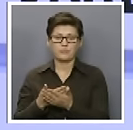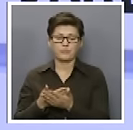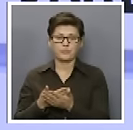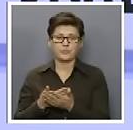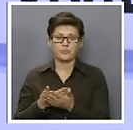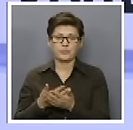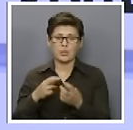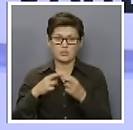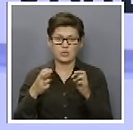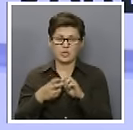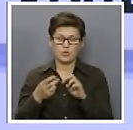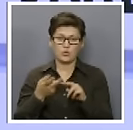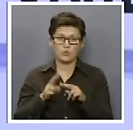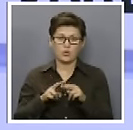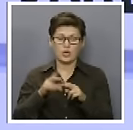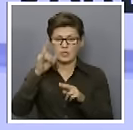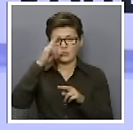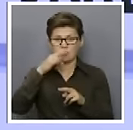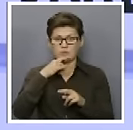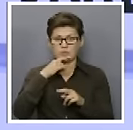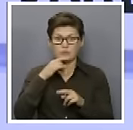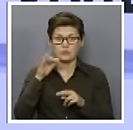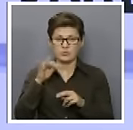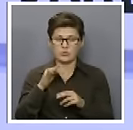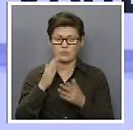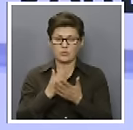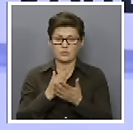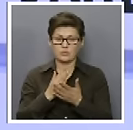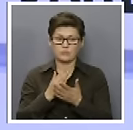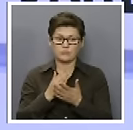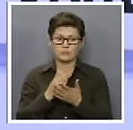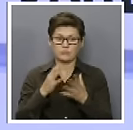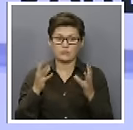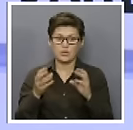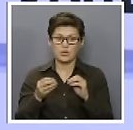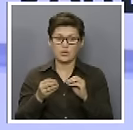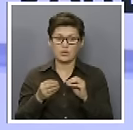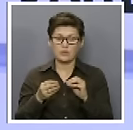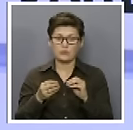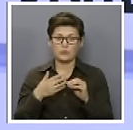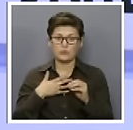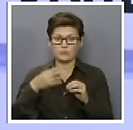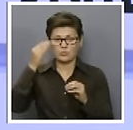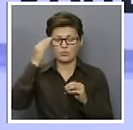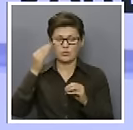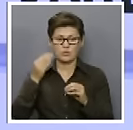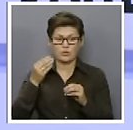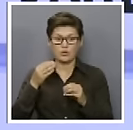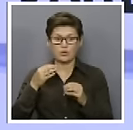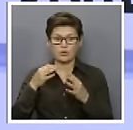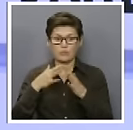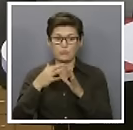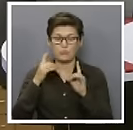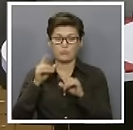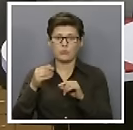жаңағы мәселе. Сондықтан Қазақстанның жарнамасы әрине бар. Жалпы мен өзім мысалы өткенде ауыл жаққа барып қайттым,